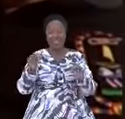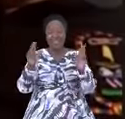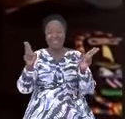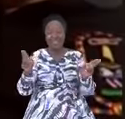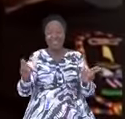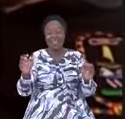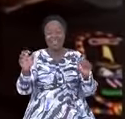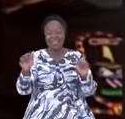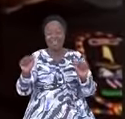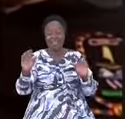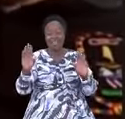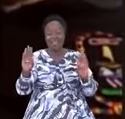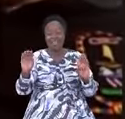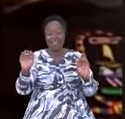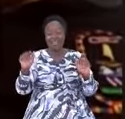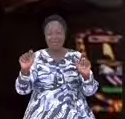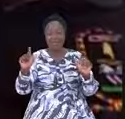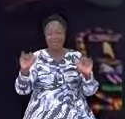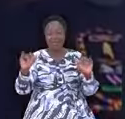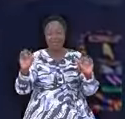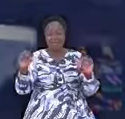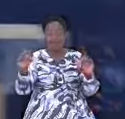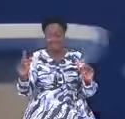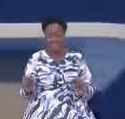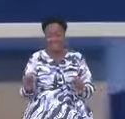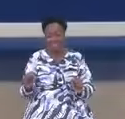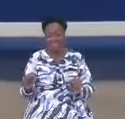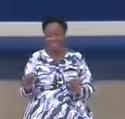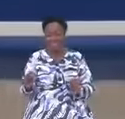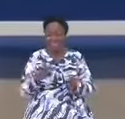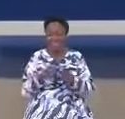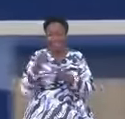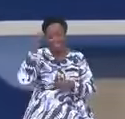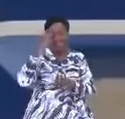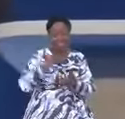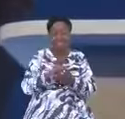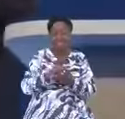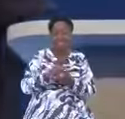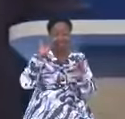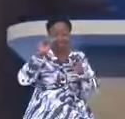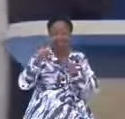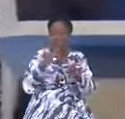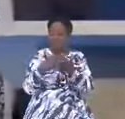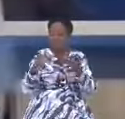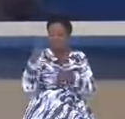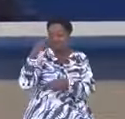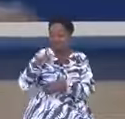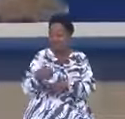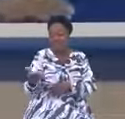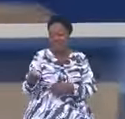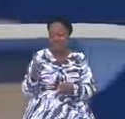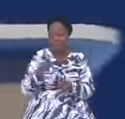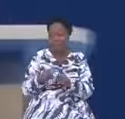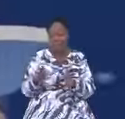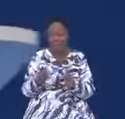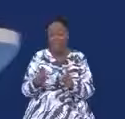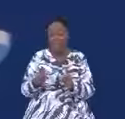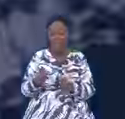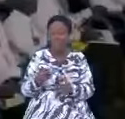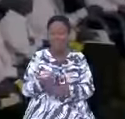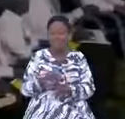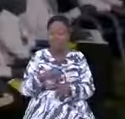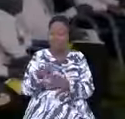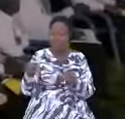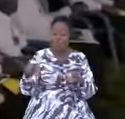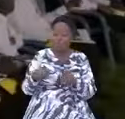qu'il faisait quelque chose aux autres mais quand son problème est venu et n'a pas pu céder